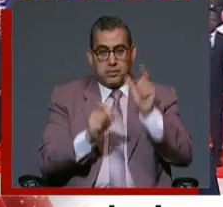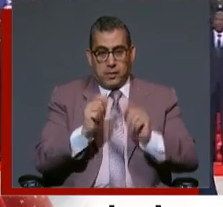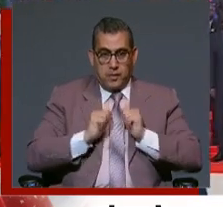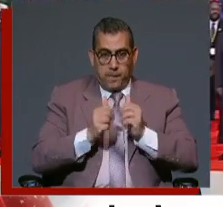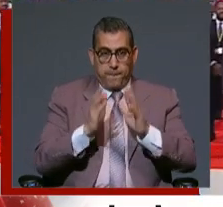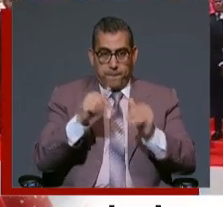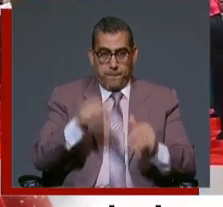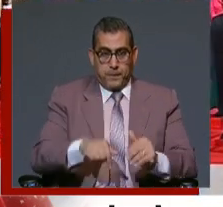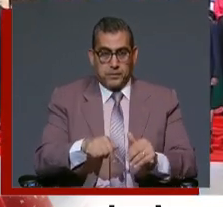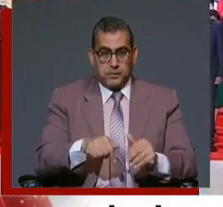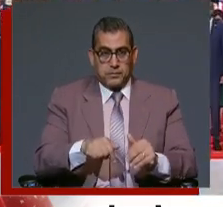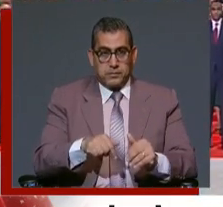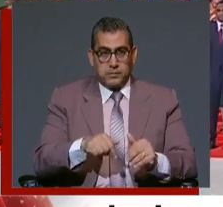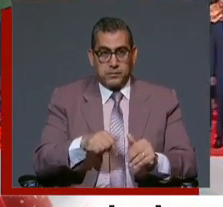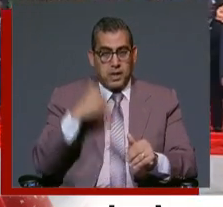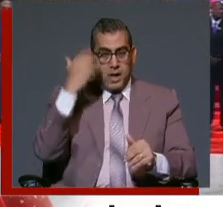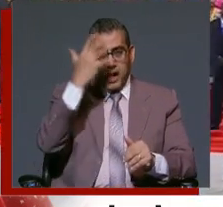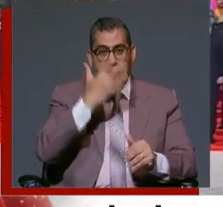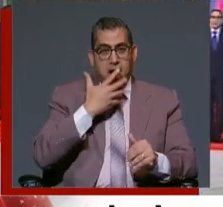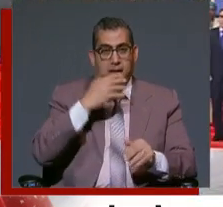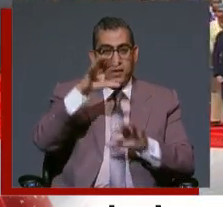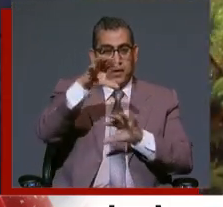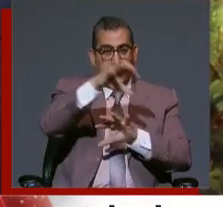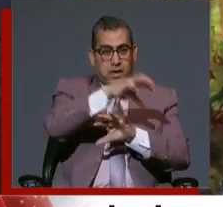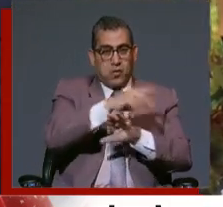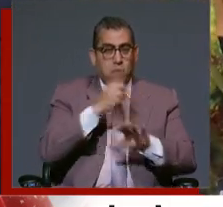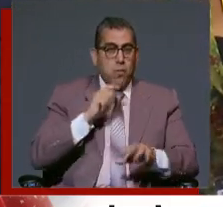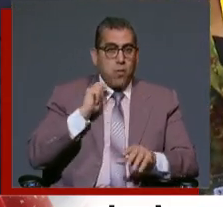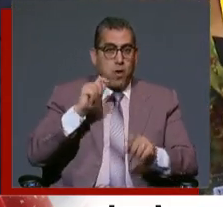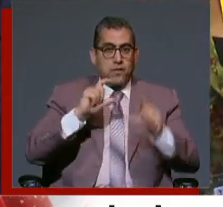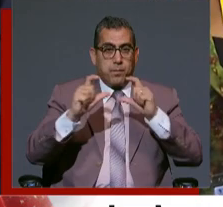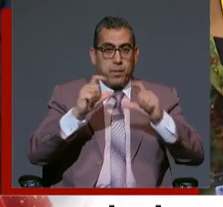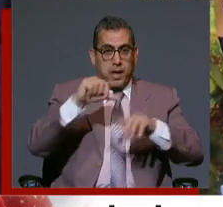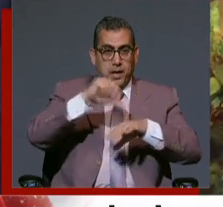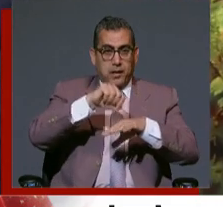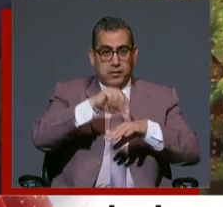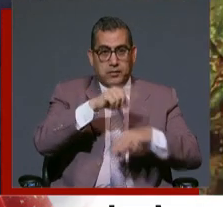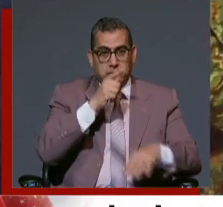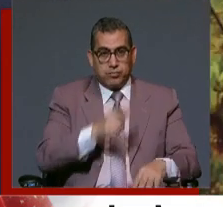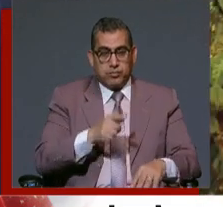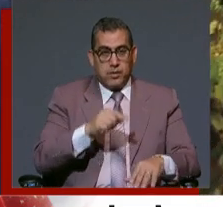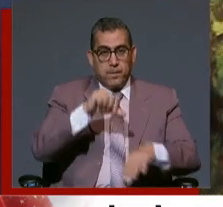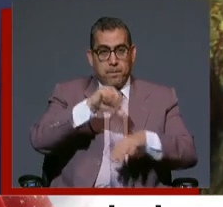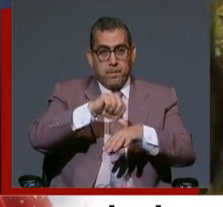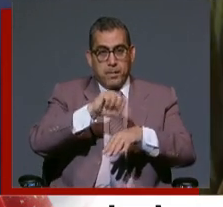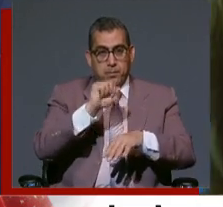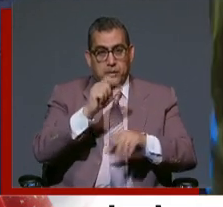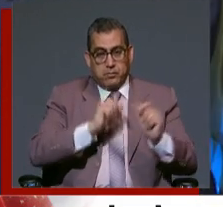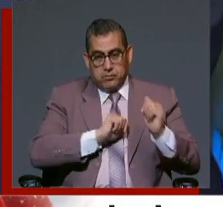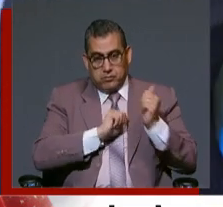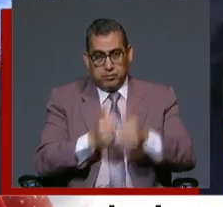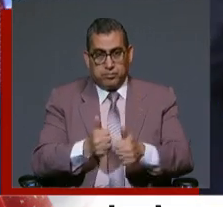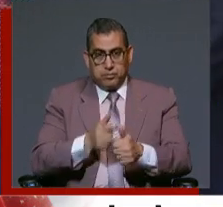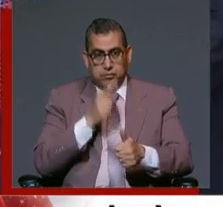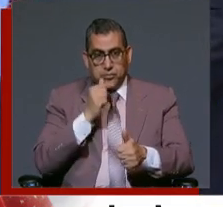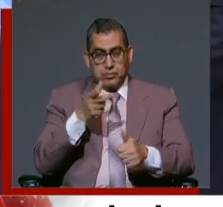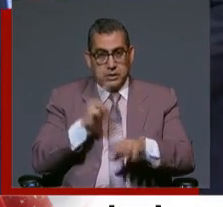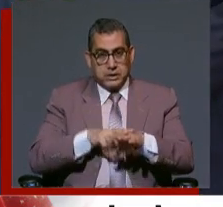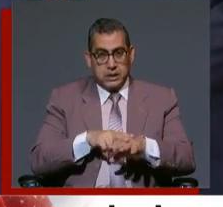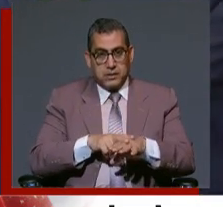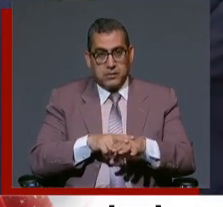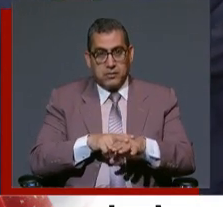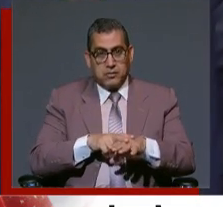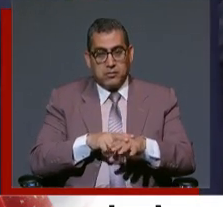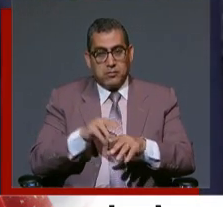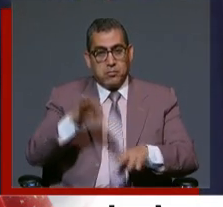من القادة الأفارقة ومحافظي البنوك المركزية وكذلك